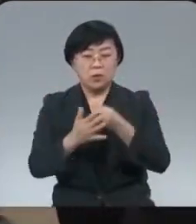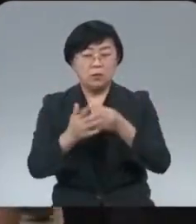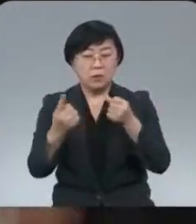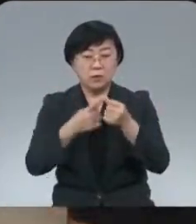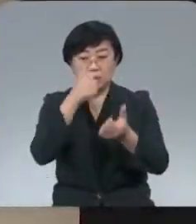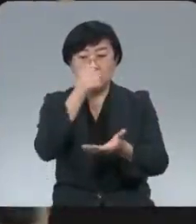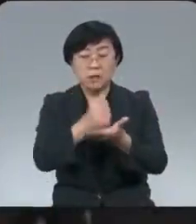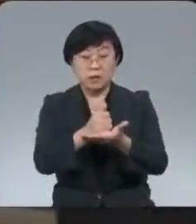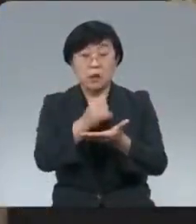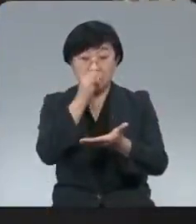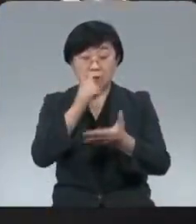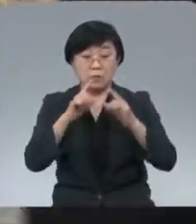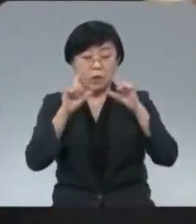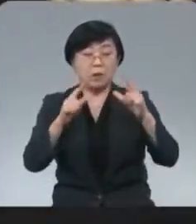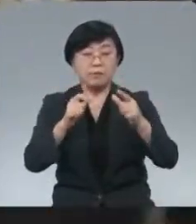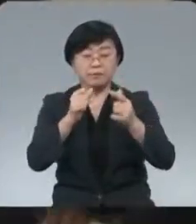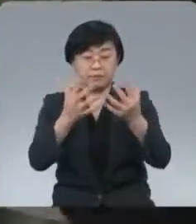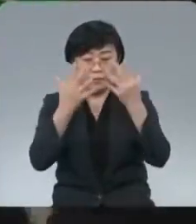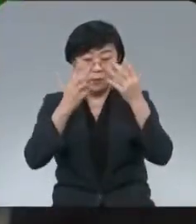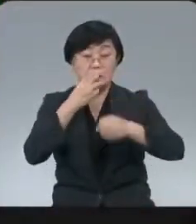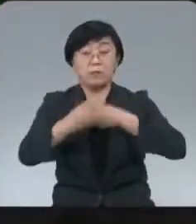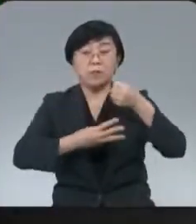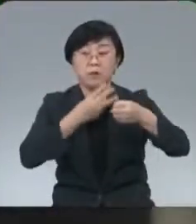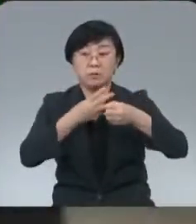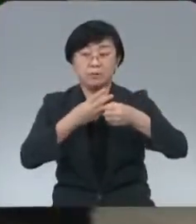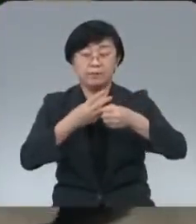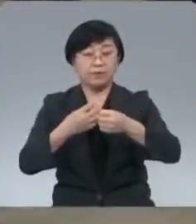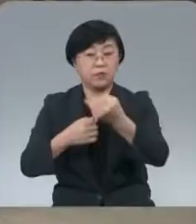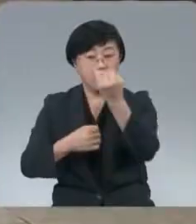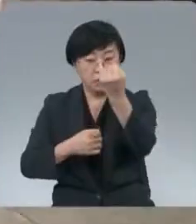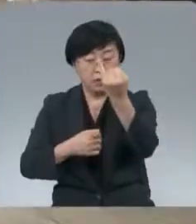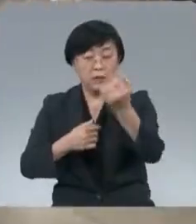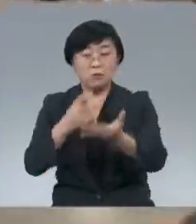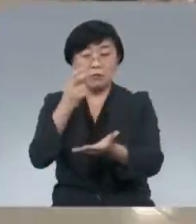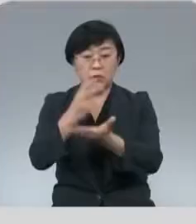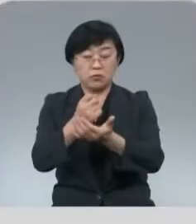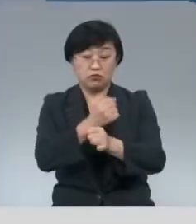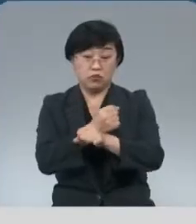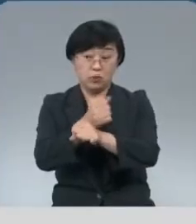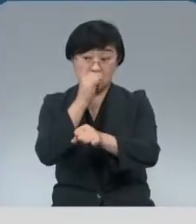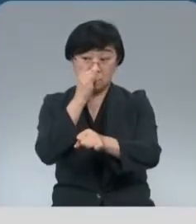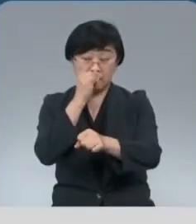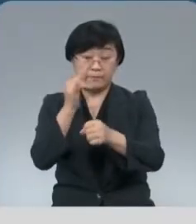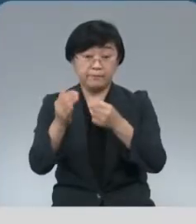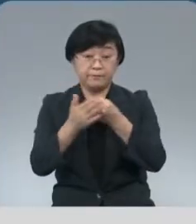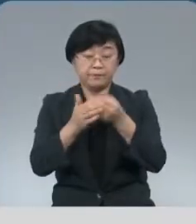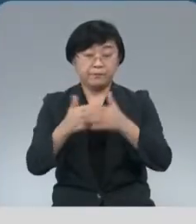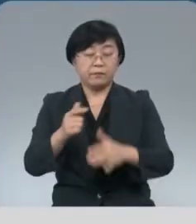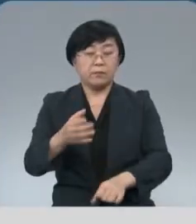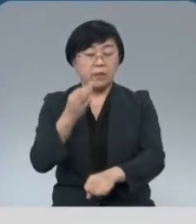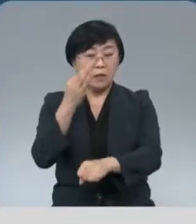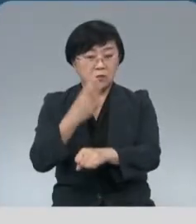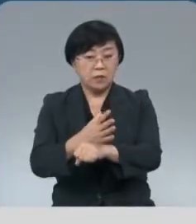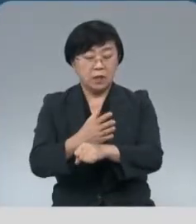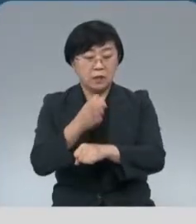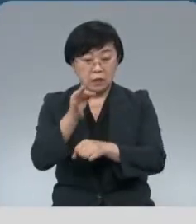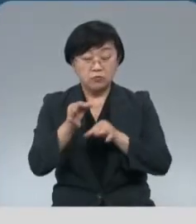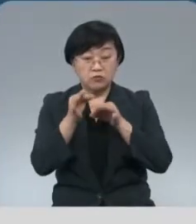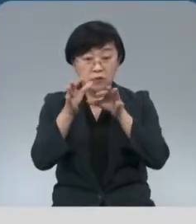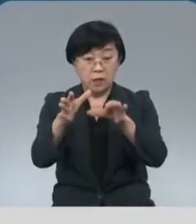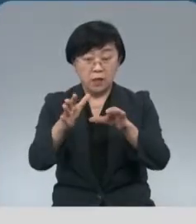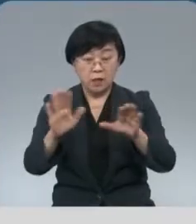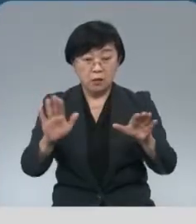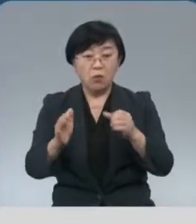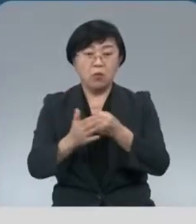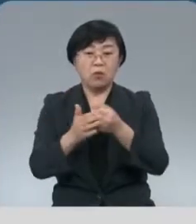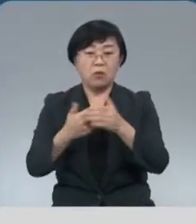유죄로 판단해 징역 3년을 선고하고 최 씨를 법정 구속했습니다. 최 씨가 단순한 자금 투자를 넘어 주